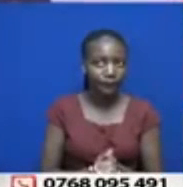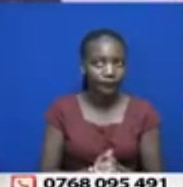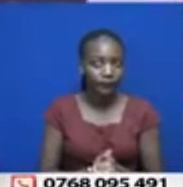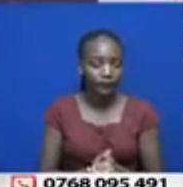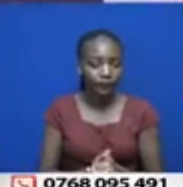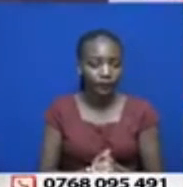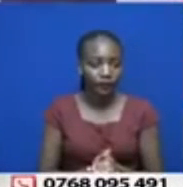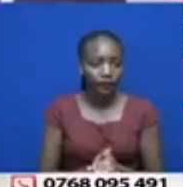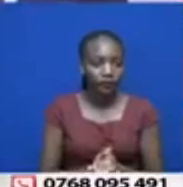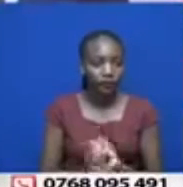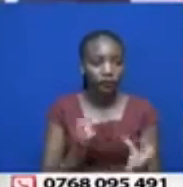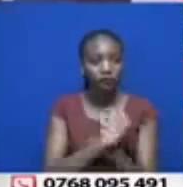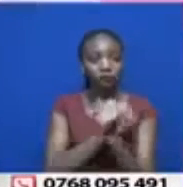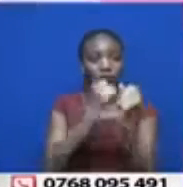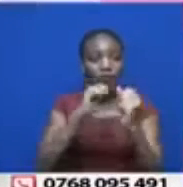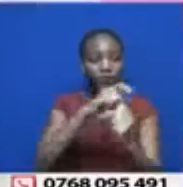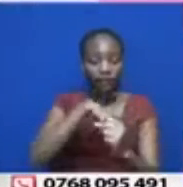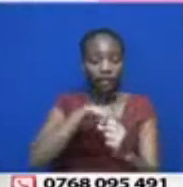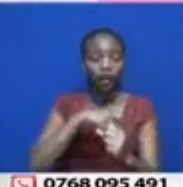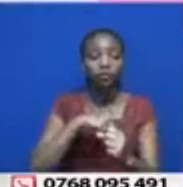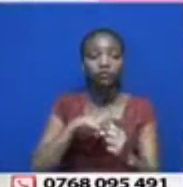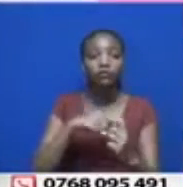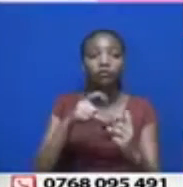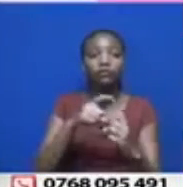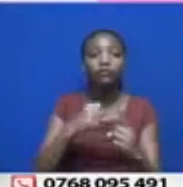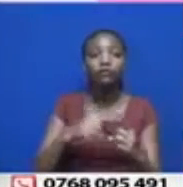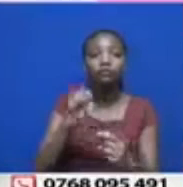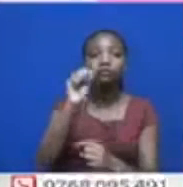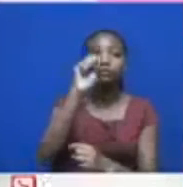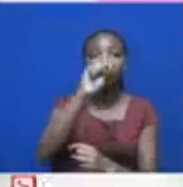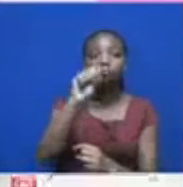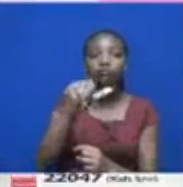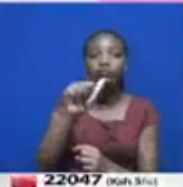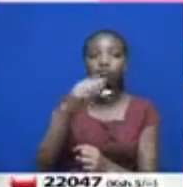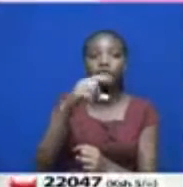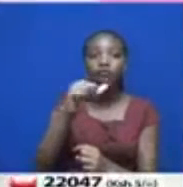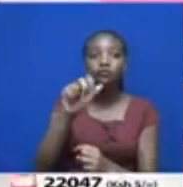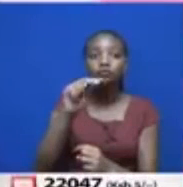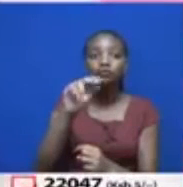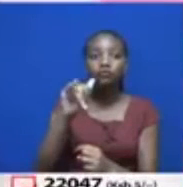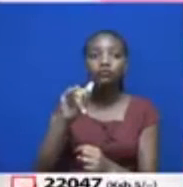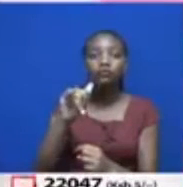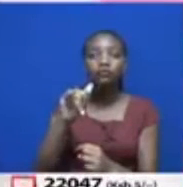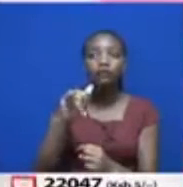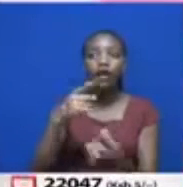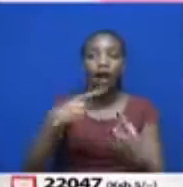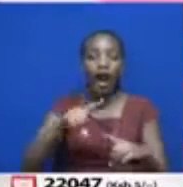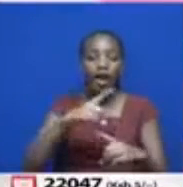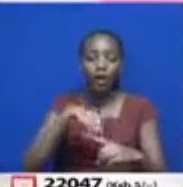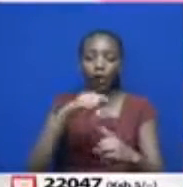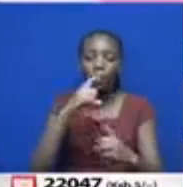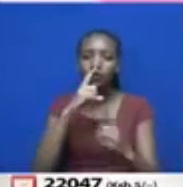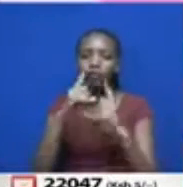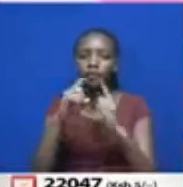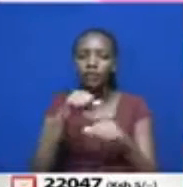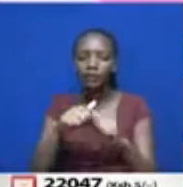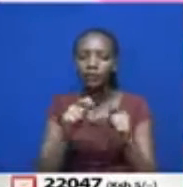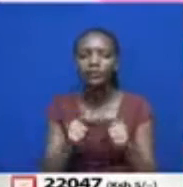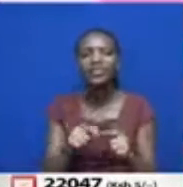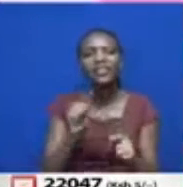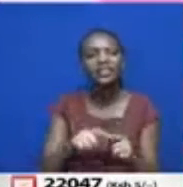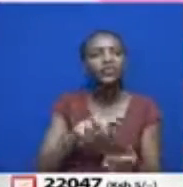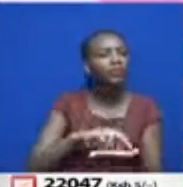anazidi za moja kwa moja kutoka eneo hilo la Sagana. Hebu tuguzie hili, linamaanisha nini kwa muungano